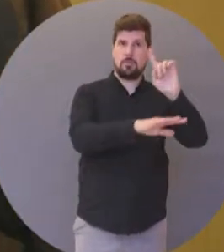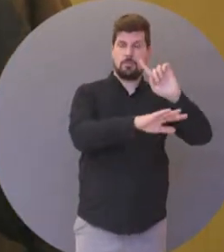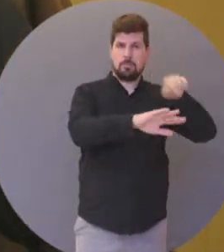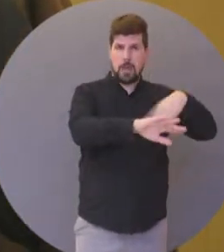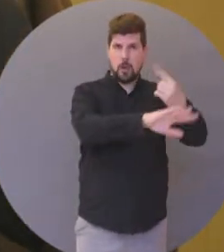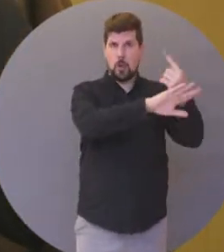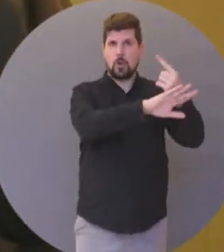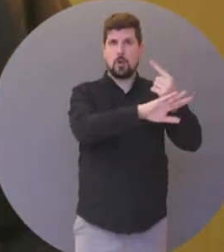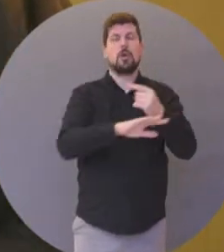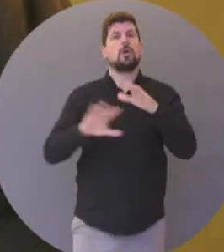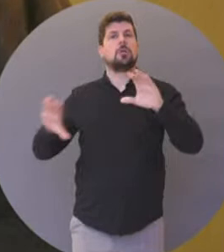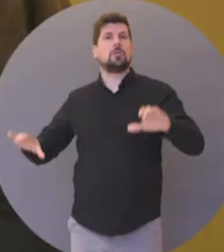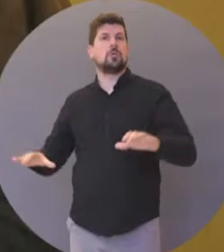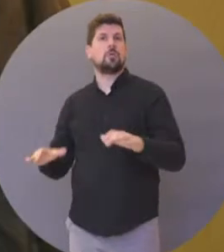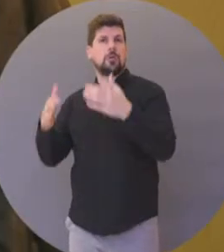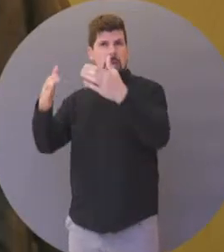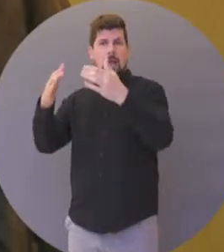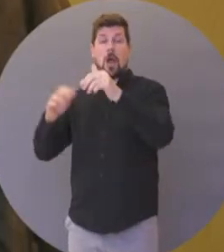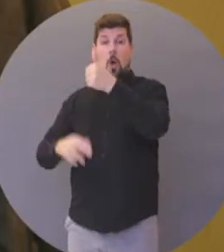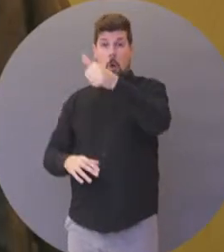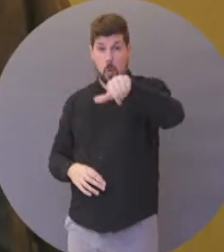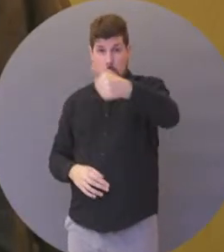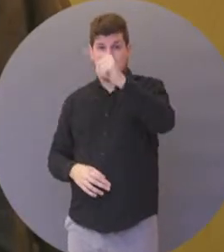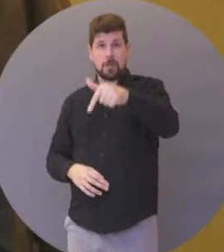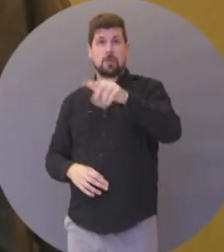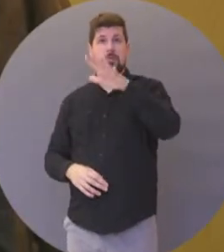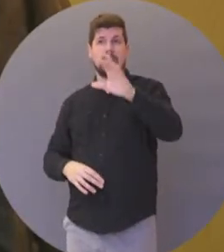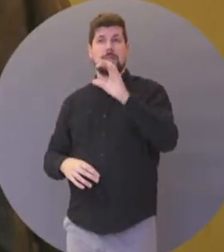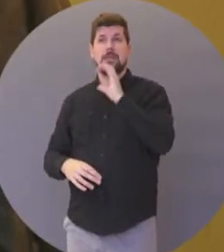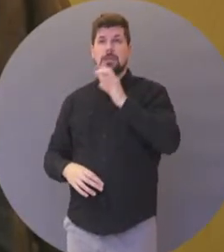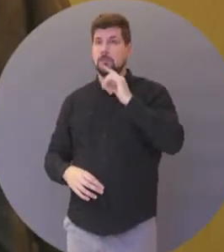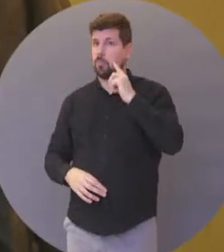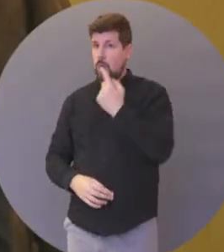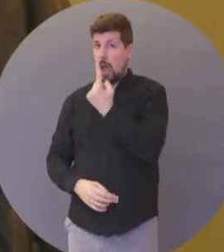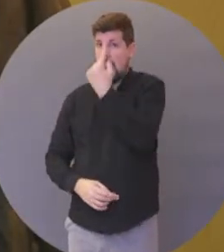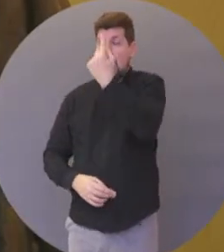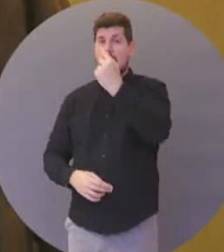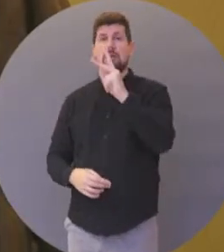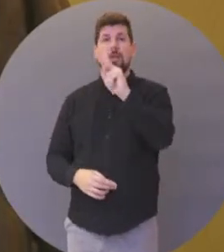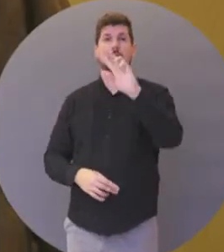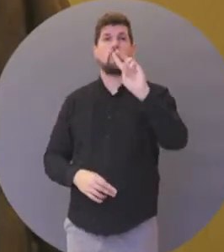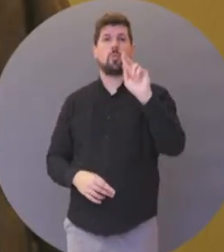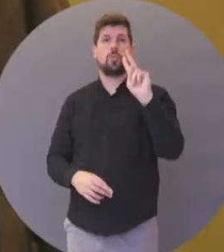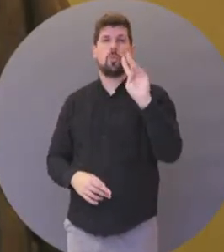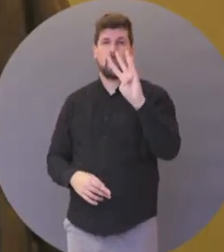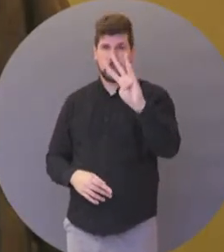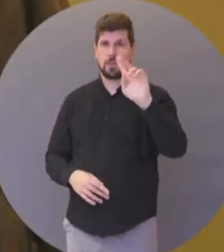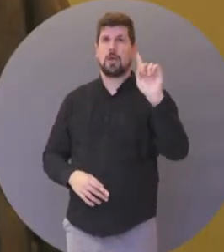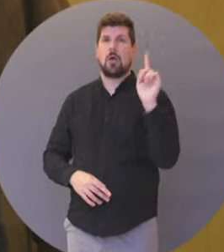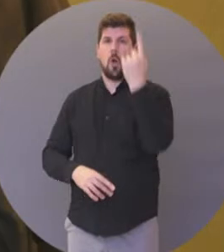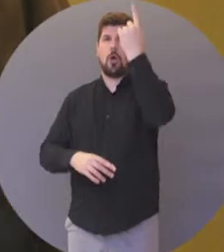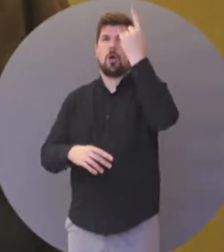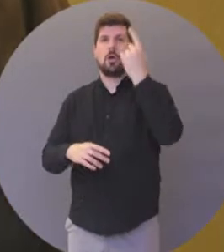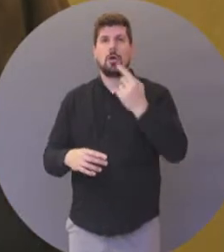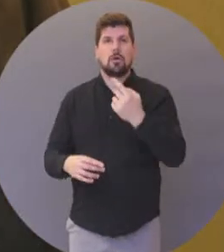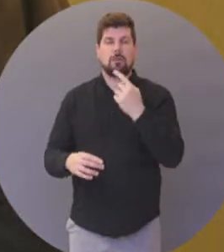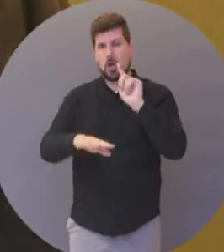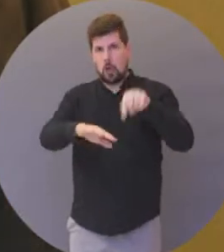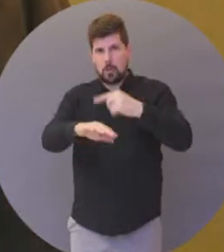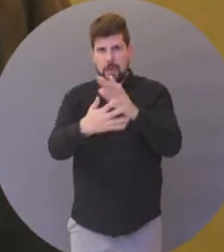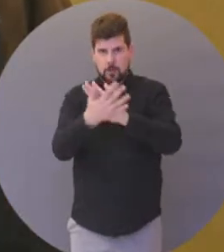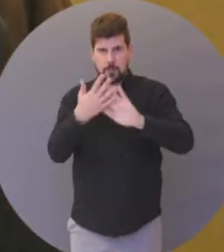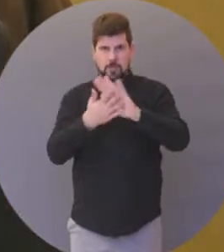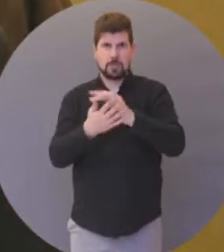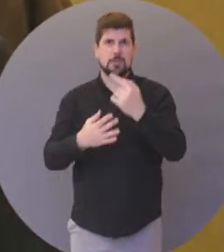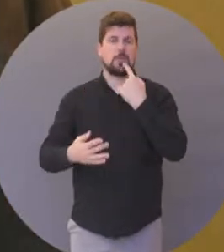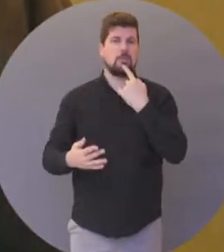50% reviendrait à 11,5 centimes par kilowattheure c'est-à-dire plus de fois un peu plus de fois plus